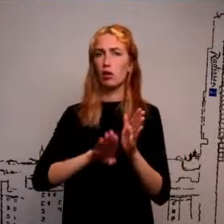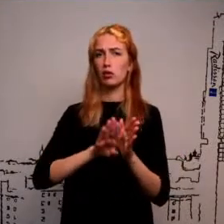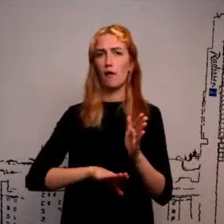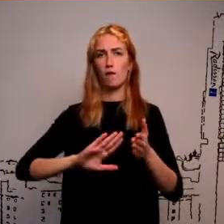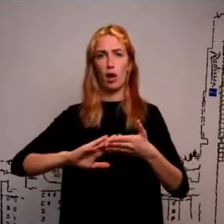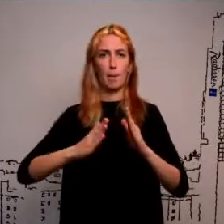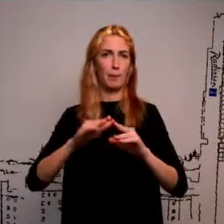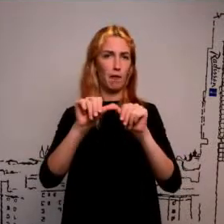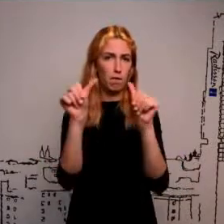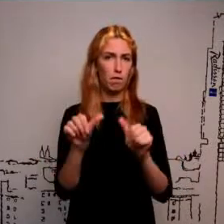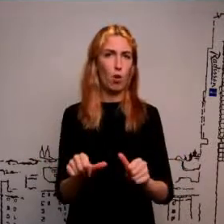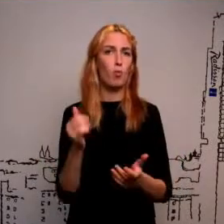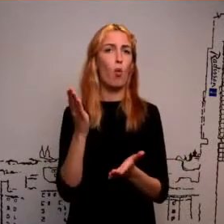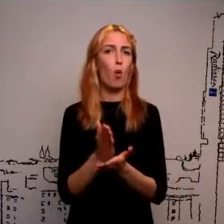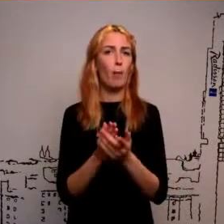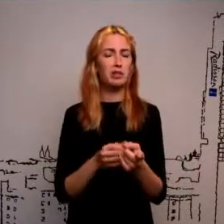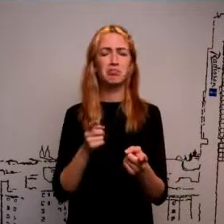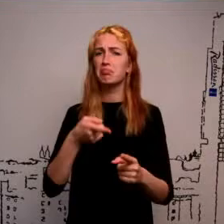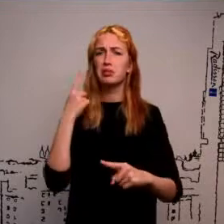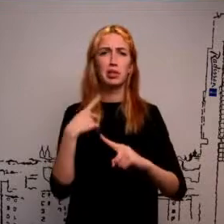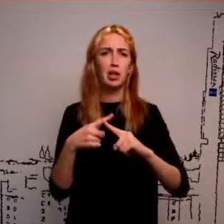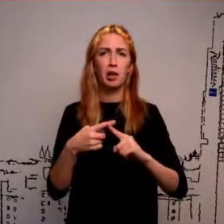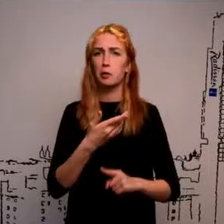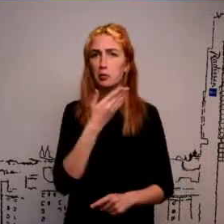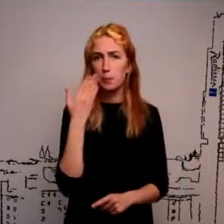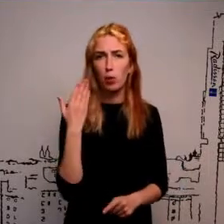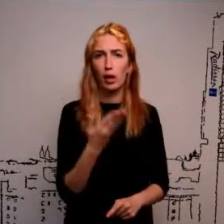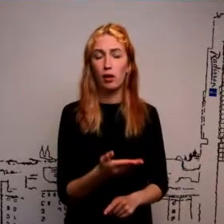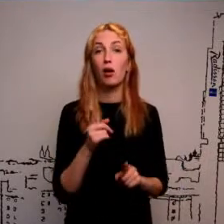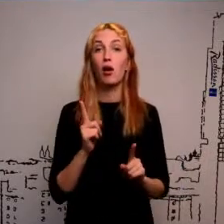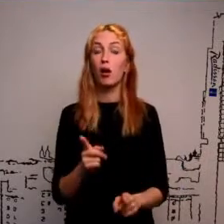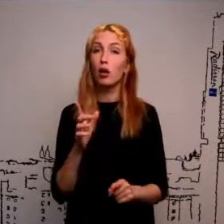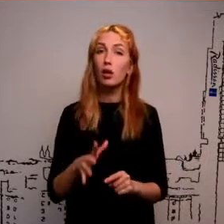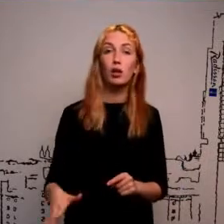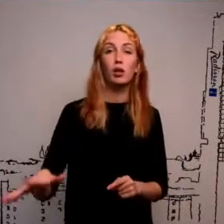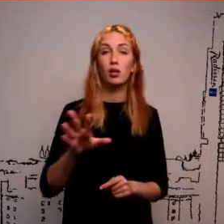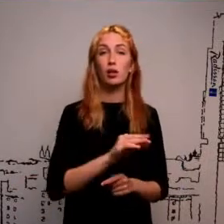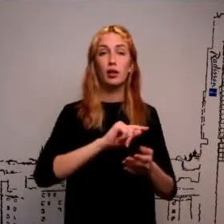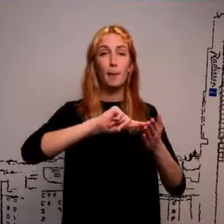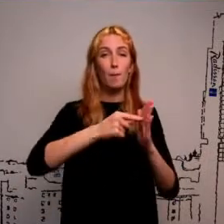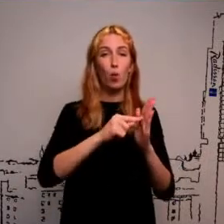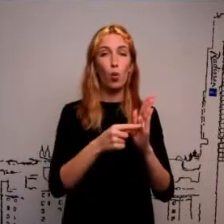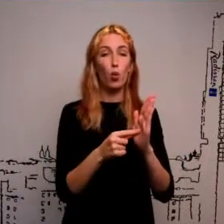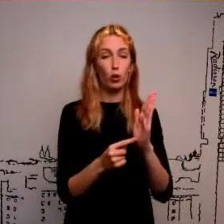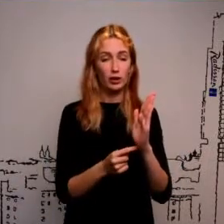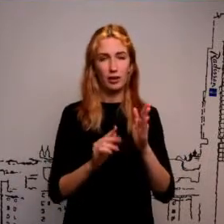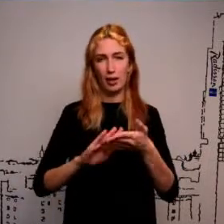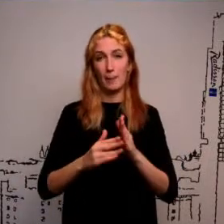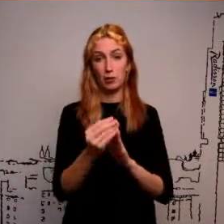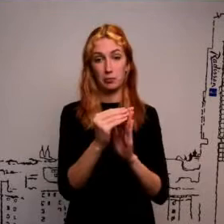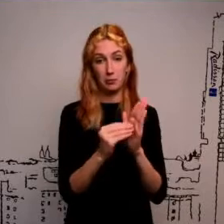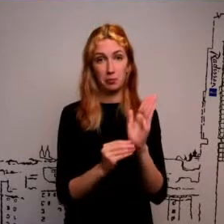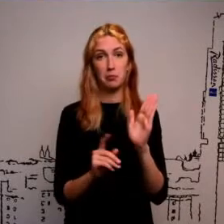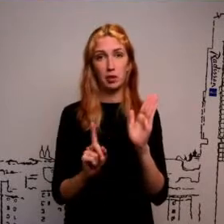lepinguvormid, mis ei ole ka keelatud, eks ole, aga ikkagi kõik punktid, mis sinna töölepingusse tulevad, tuleb